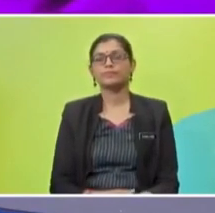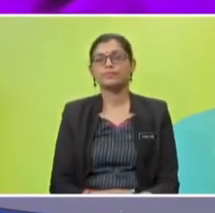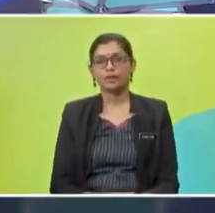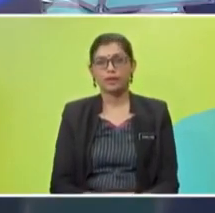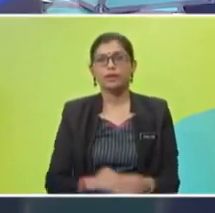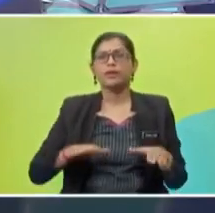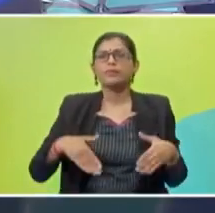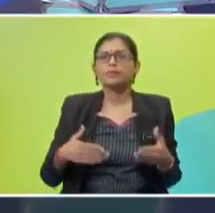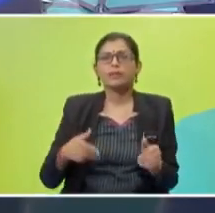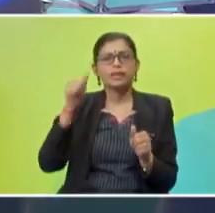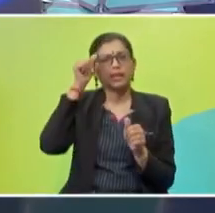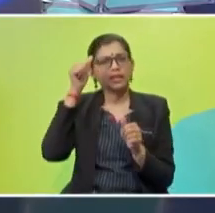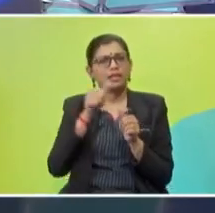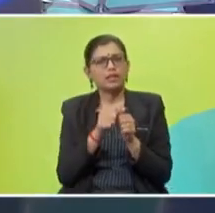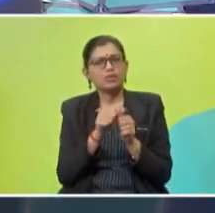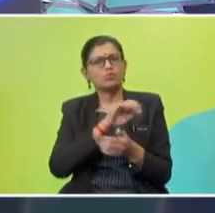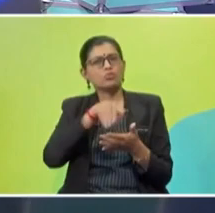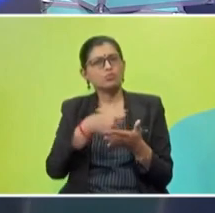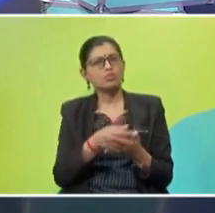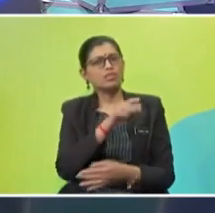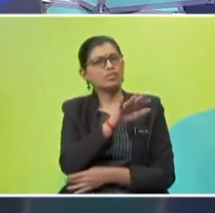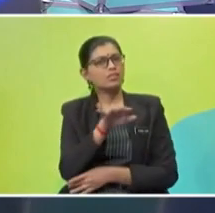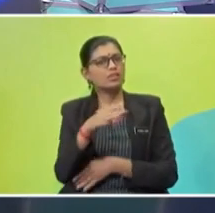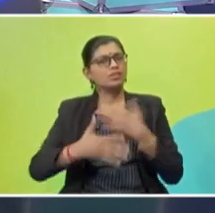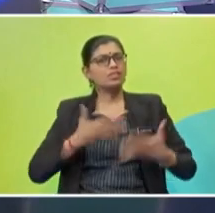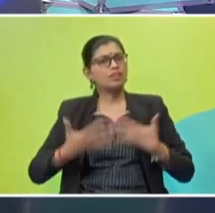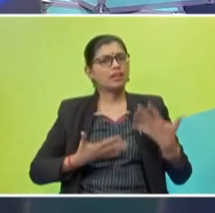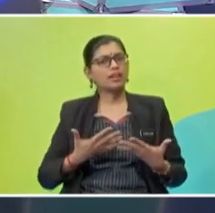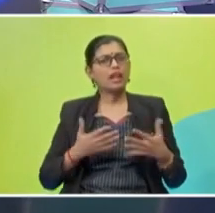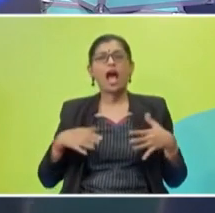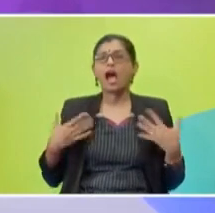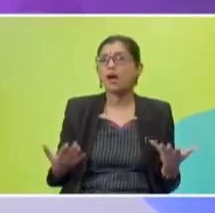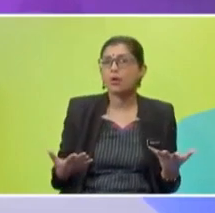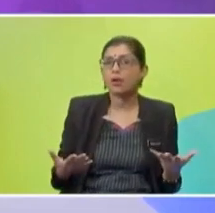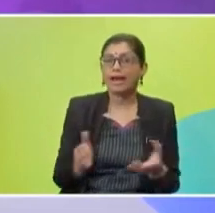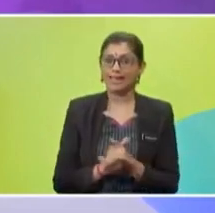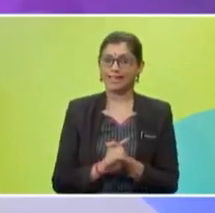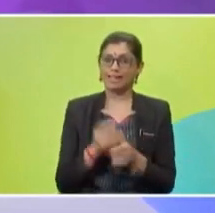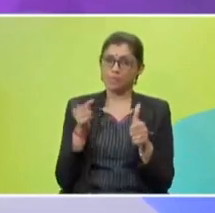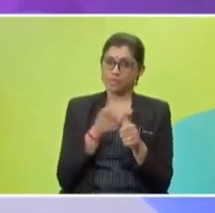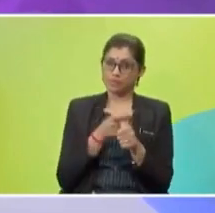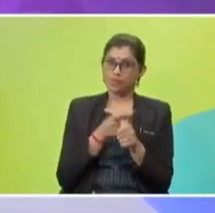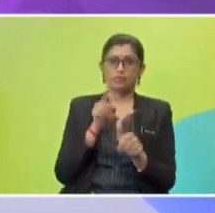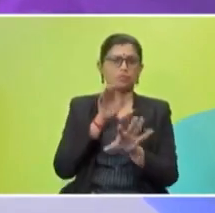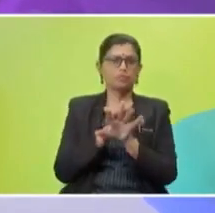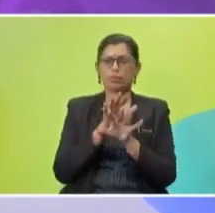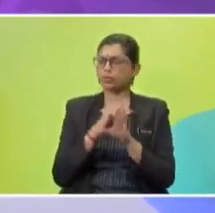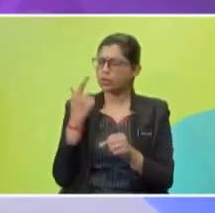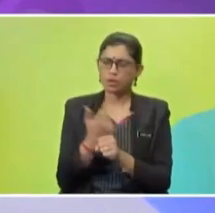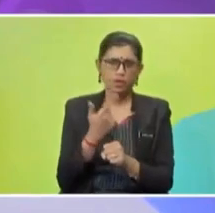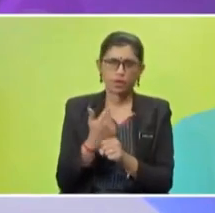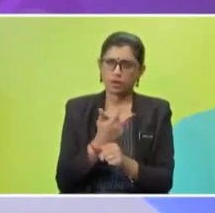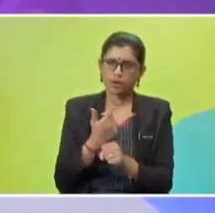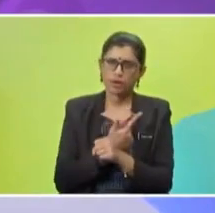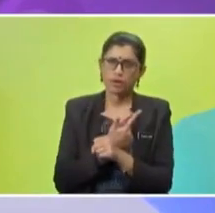nice Allah kalau ndak senang memakai Avanza key latihan bahwa nah kayak